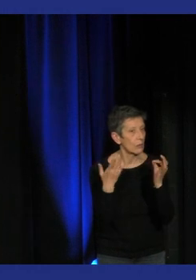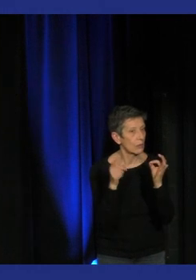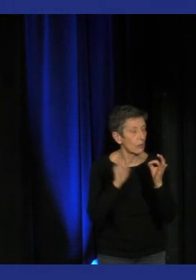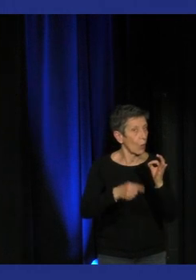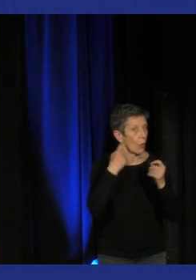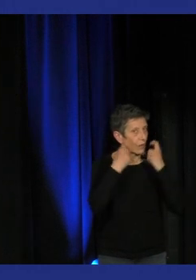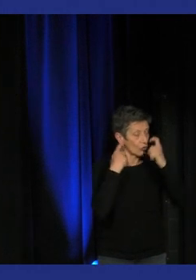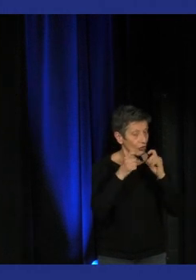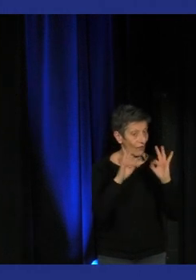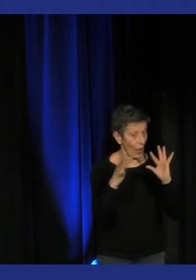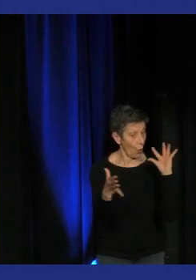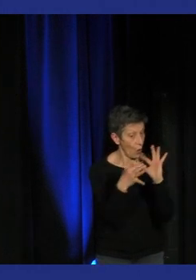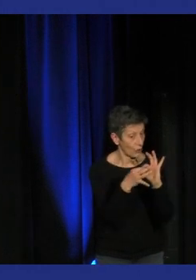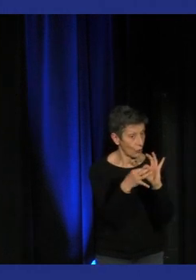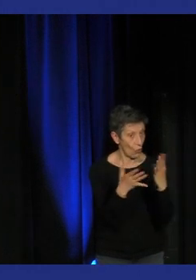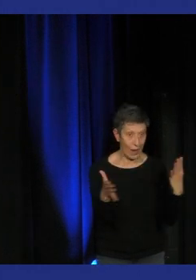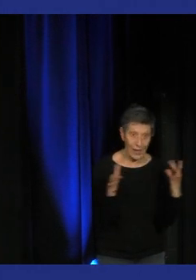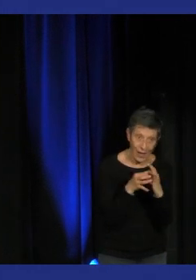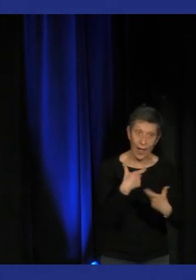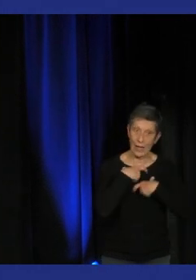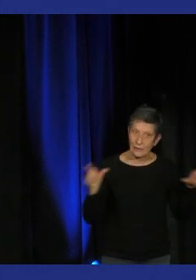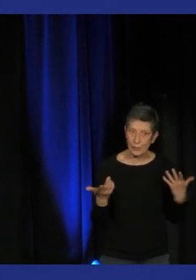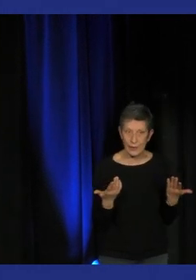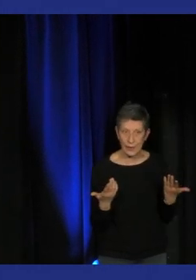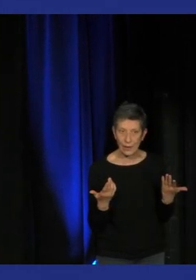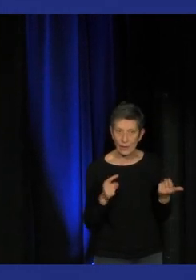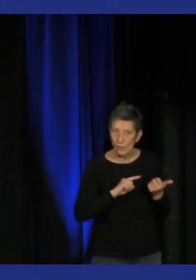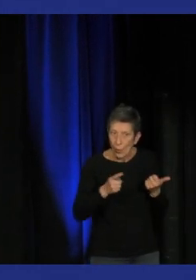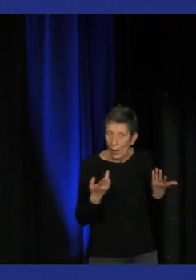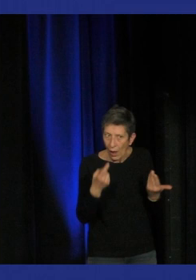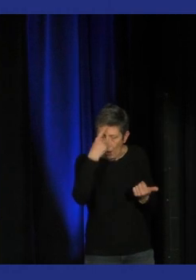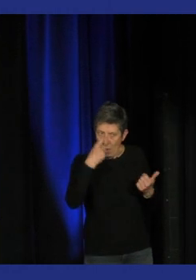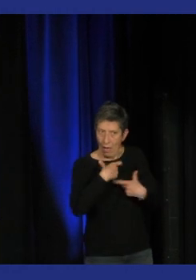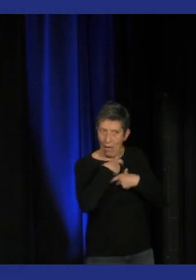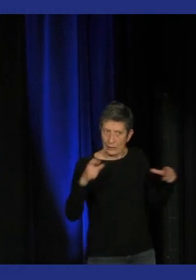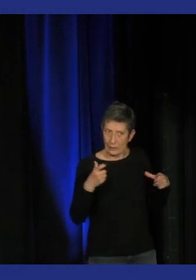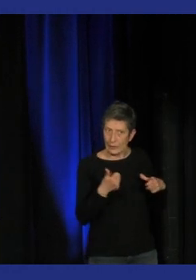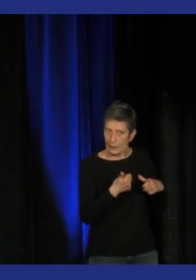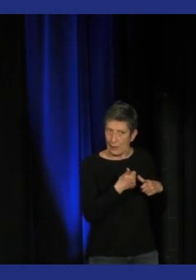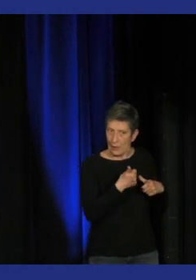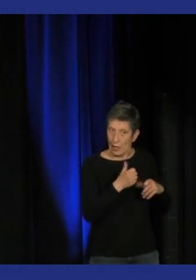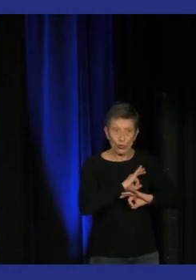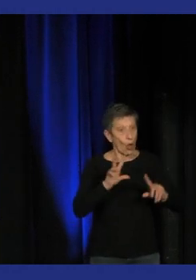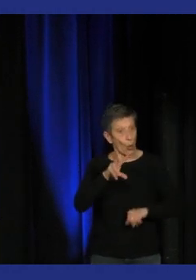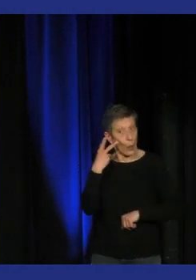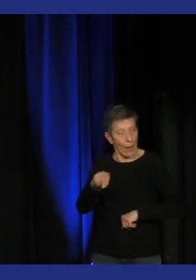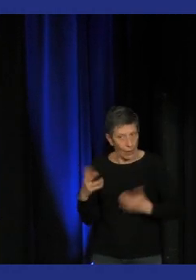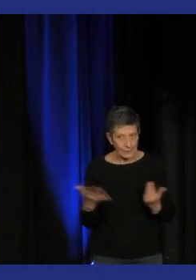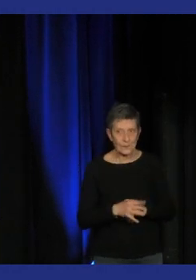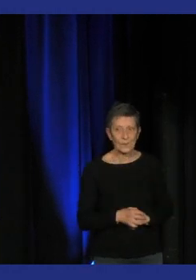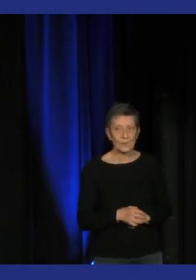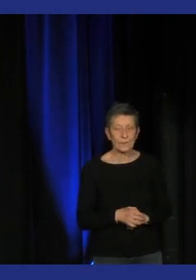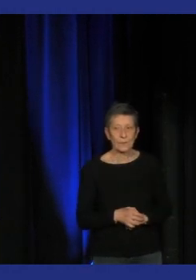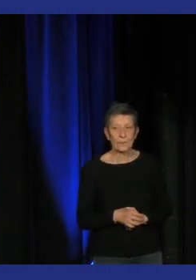d'accessibilité. Et de ne pas seulement promouvoir une accessibilité qui pourrait finalement se passer de l'humain. Et du